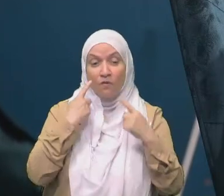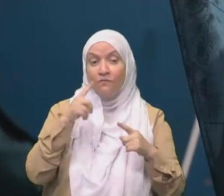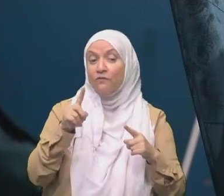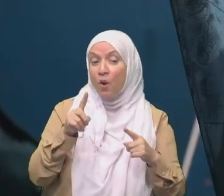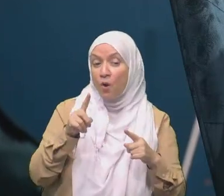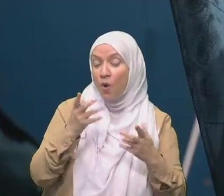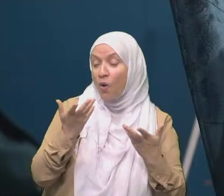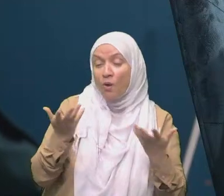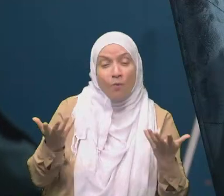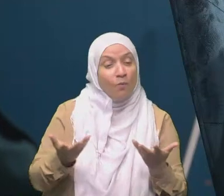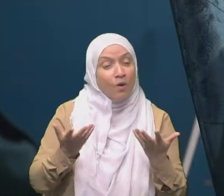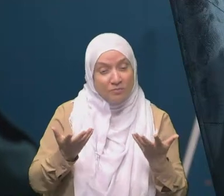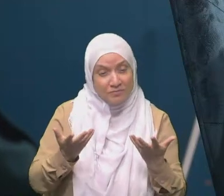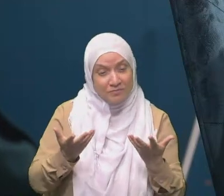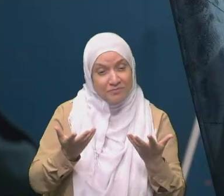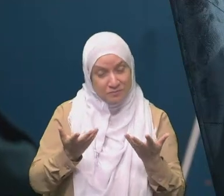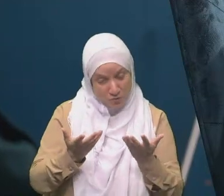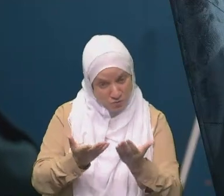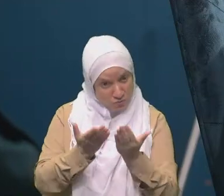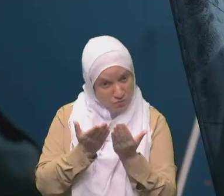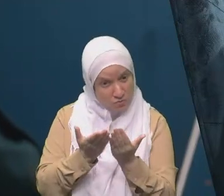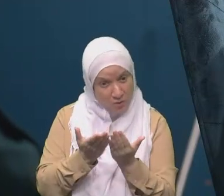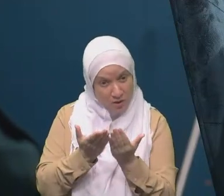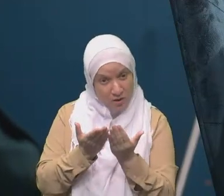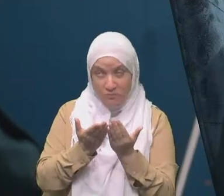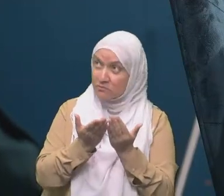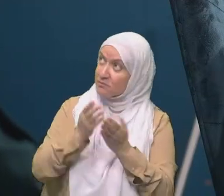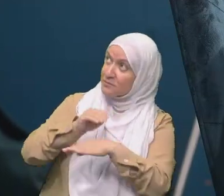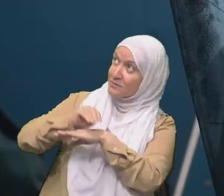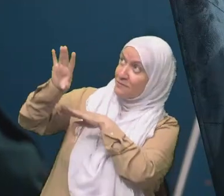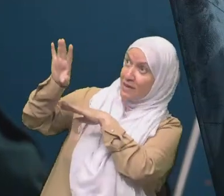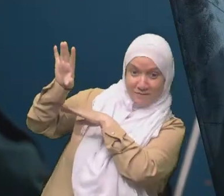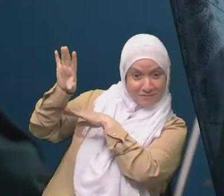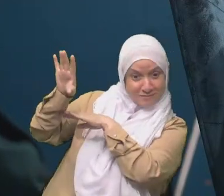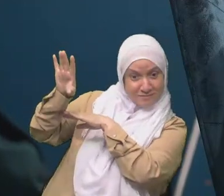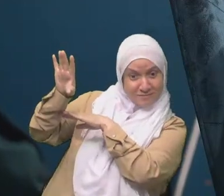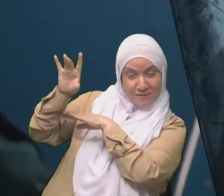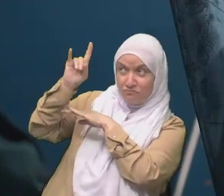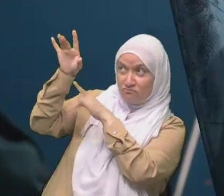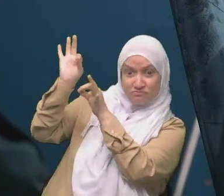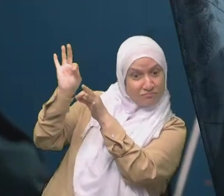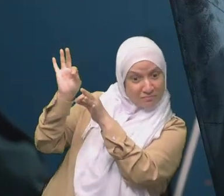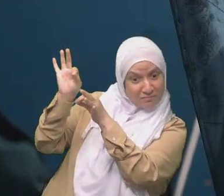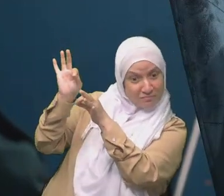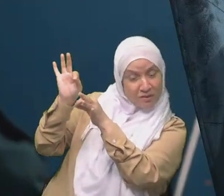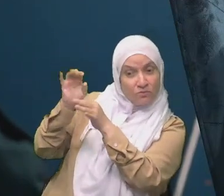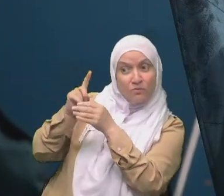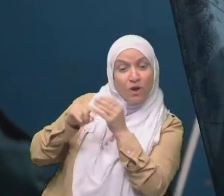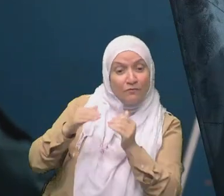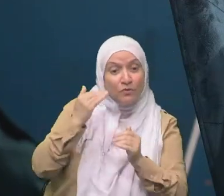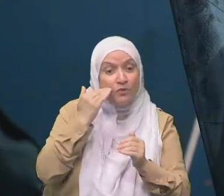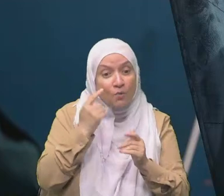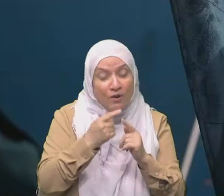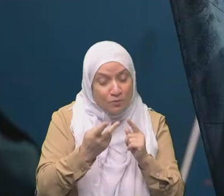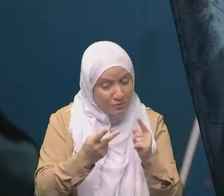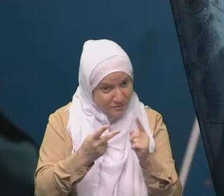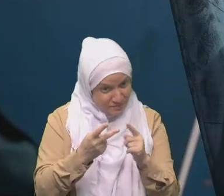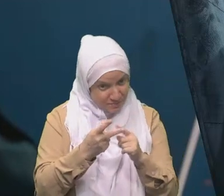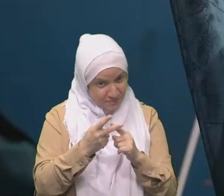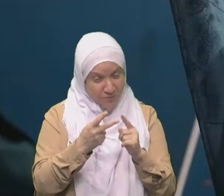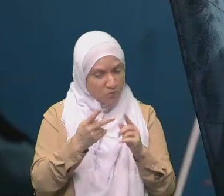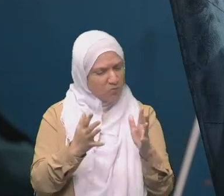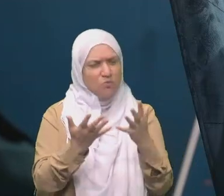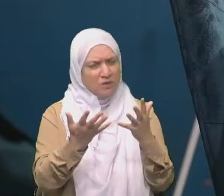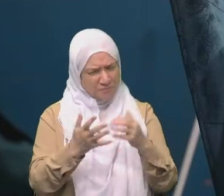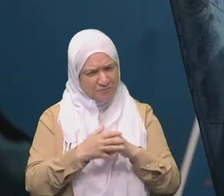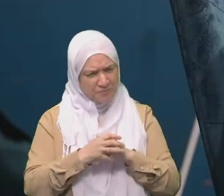Allah subhanahu wa ta'ala as well too, that he decreed for you, he says, لَا بُدَّ, you have to bring two things. Number one, أَنْ يَعْرِفَ تَفَاصِيلَ